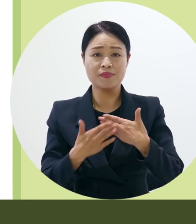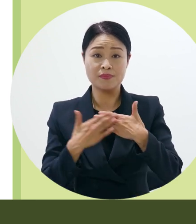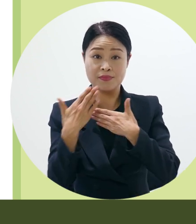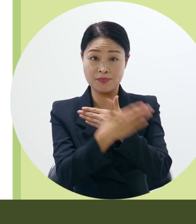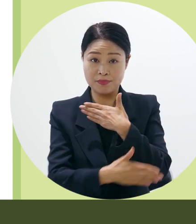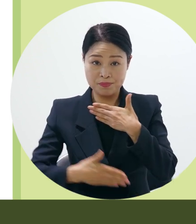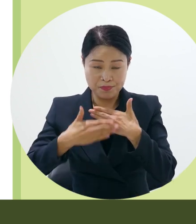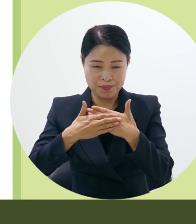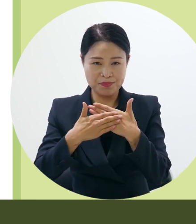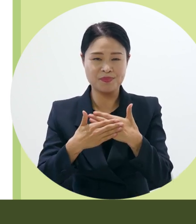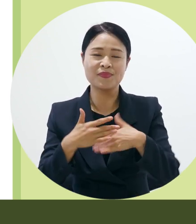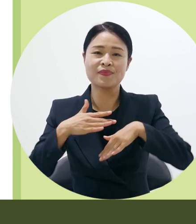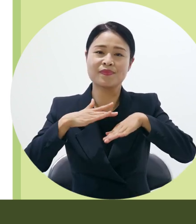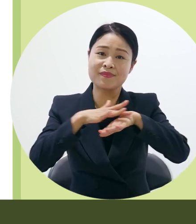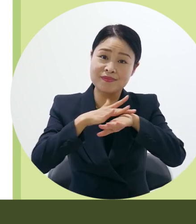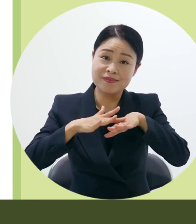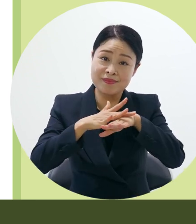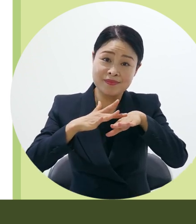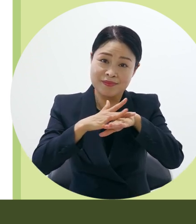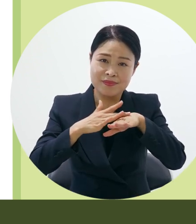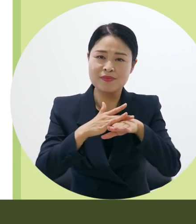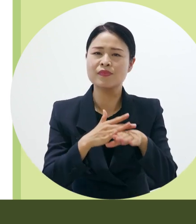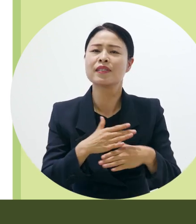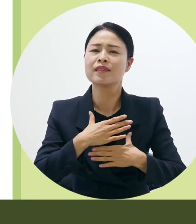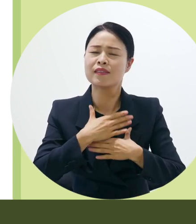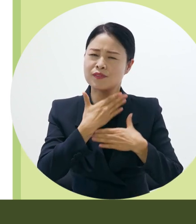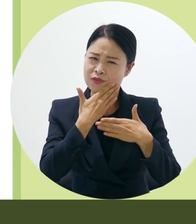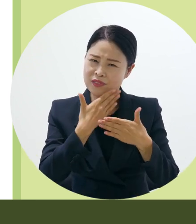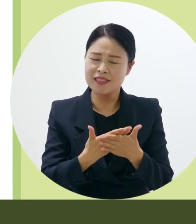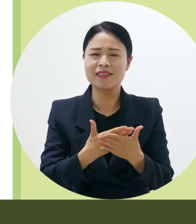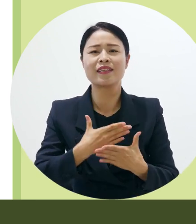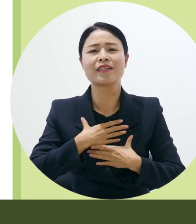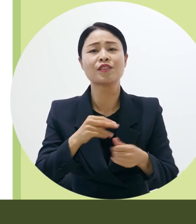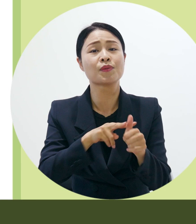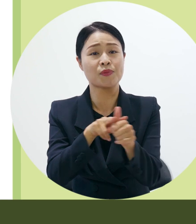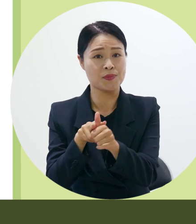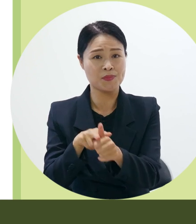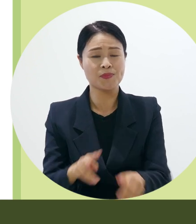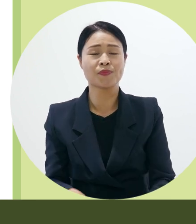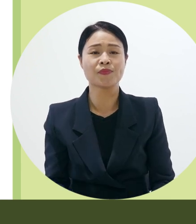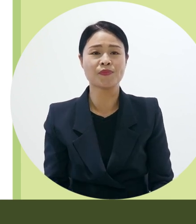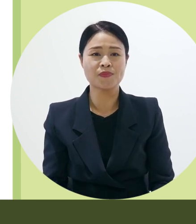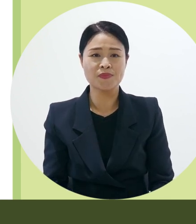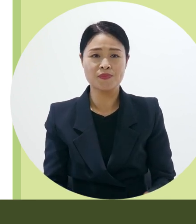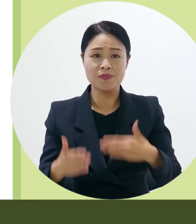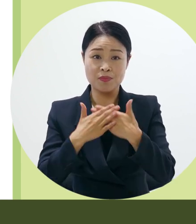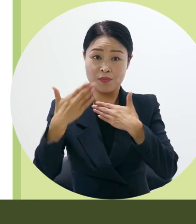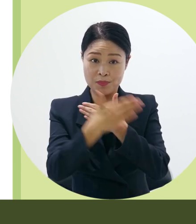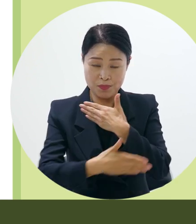다음은 외용 소독제의 주요 안전 정보입니다. 외용 소독제의 효능은